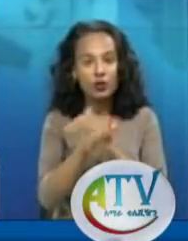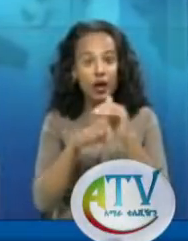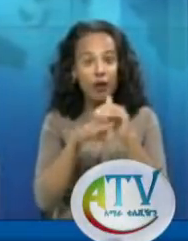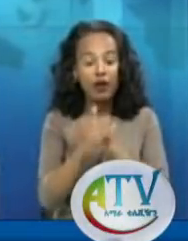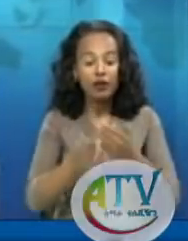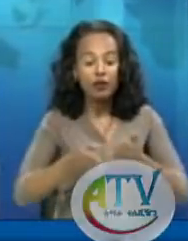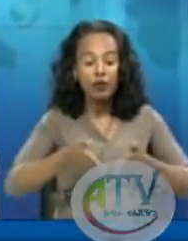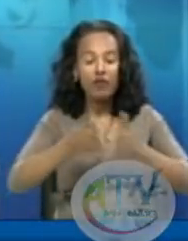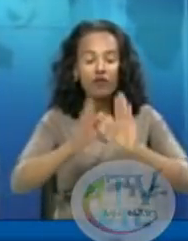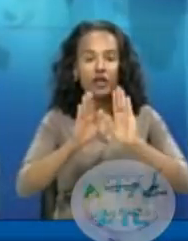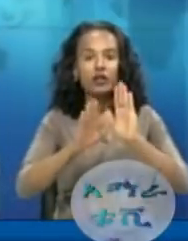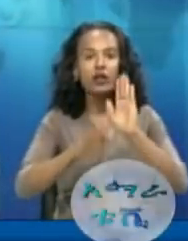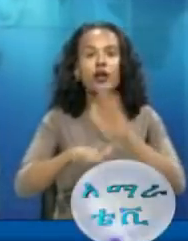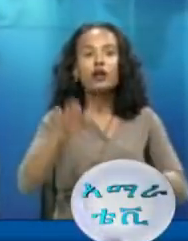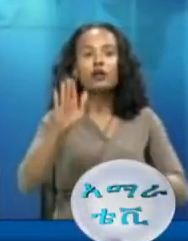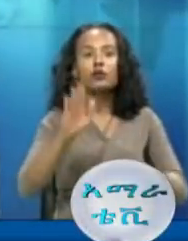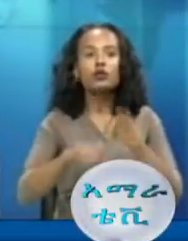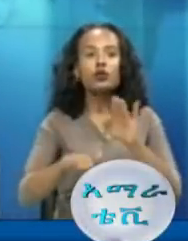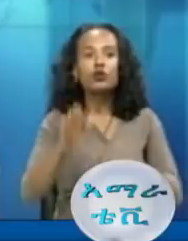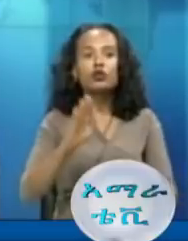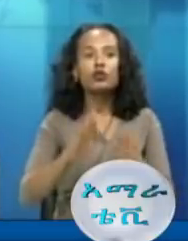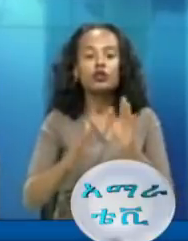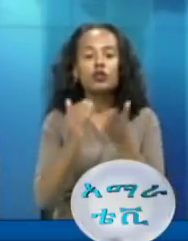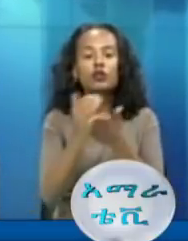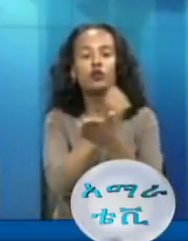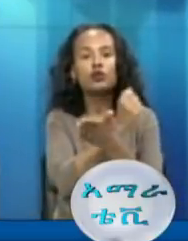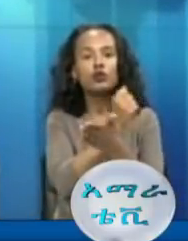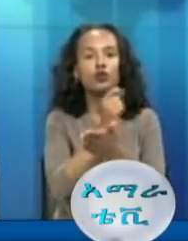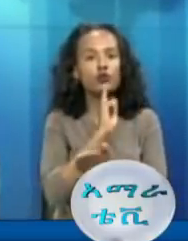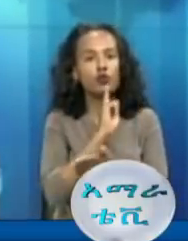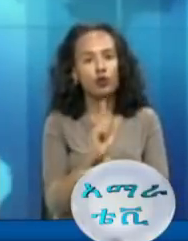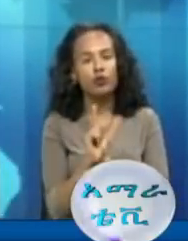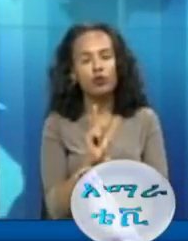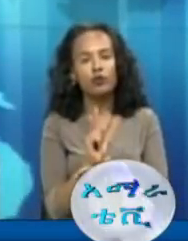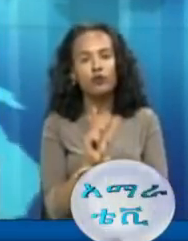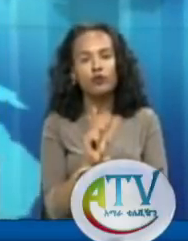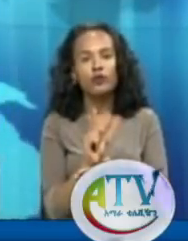በመፍቀድ እርምጃዎችን እየተወሰዱ ነው።